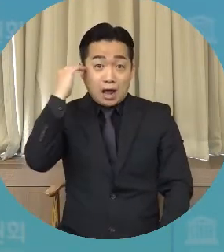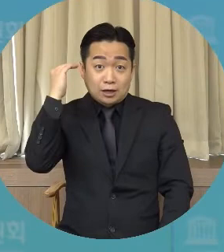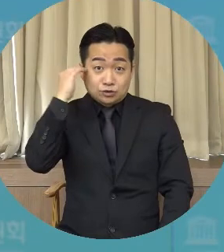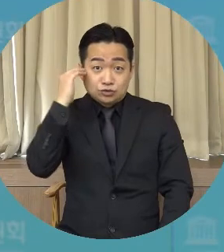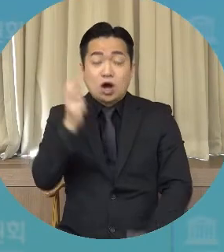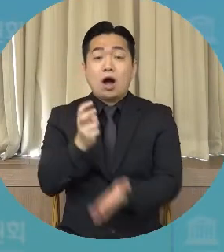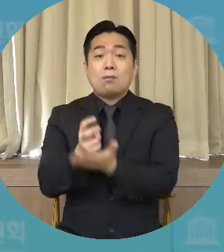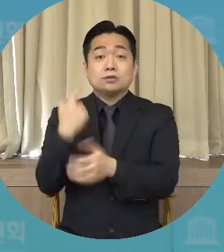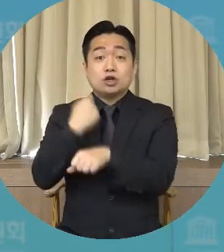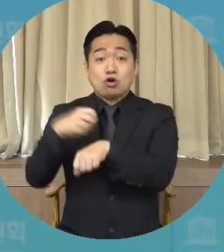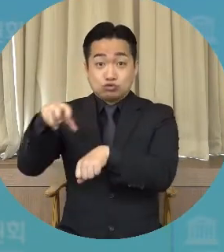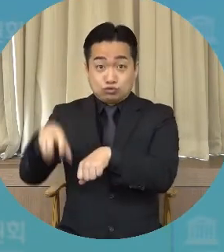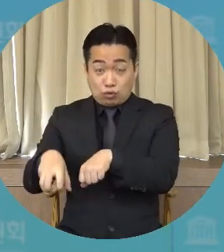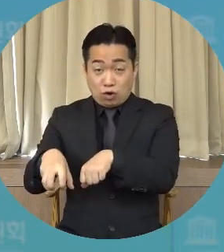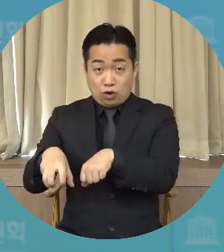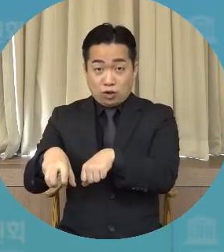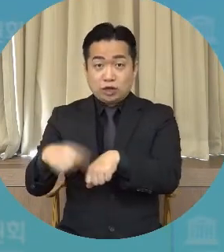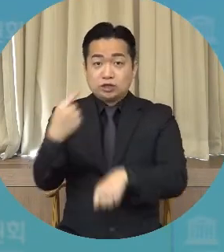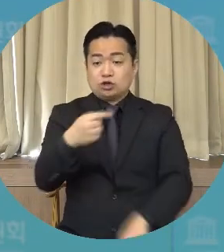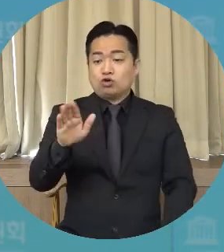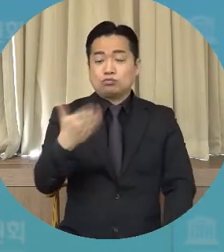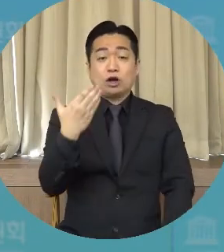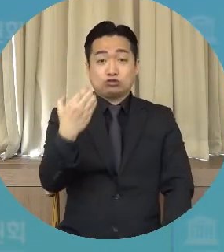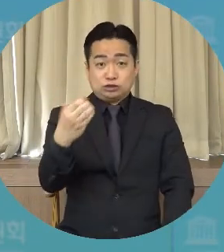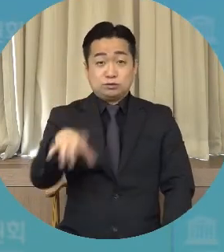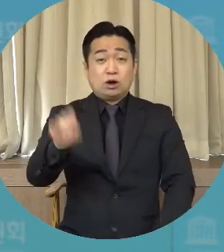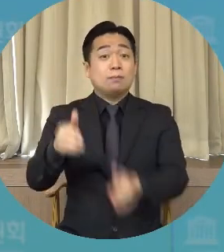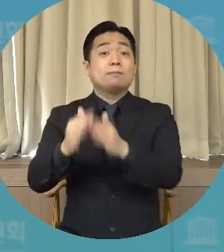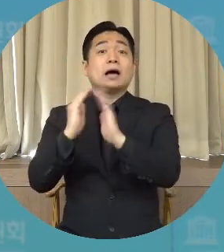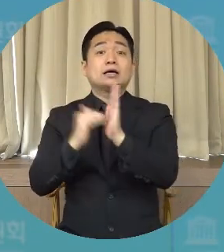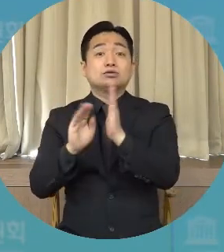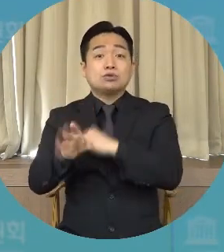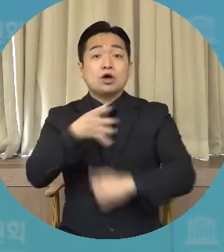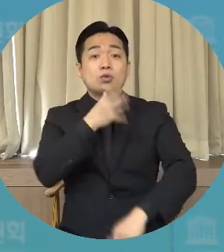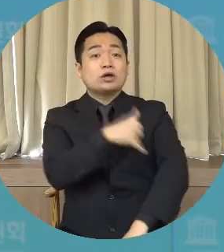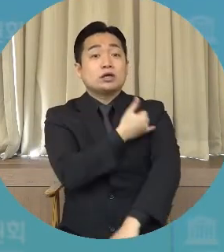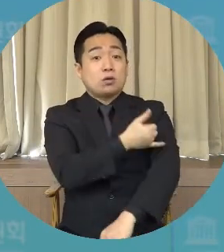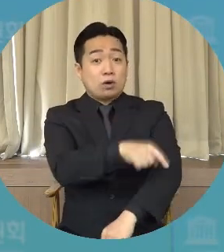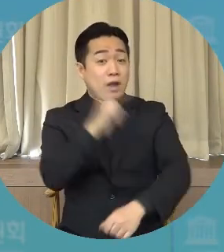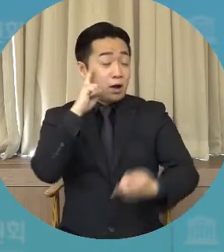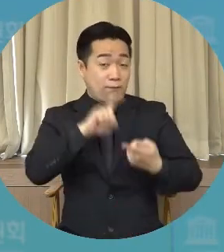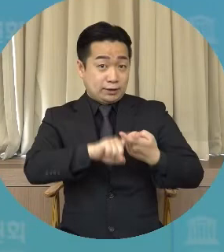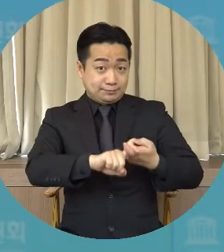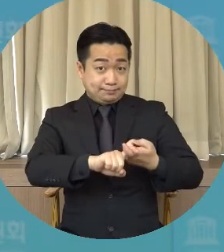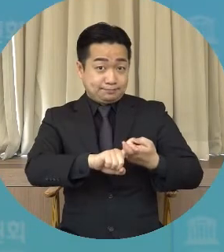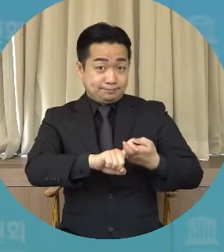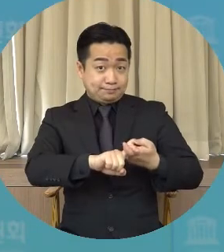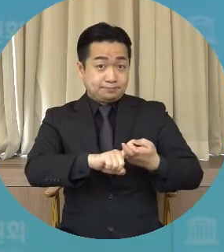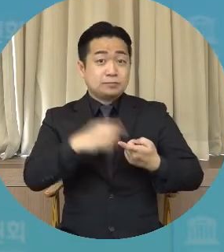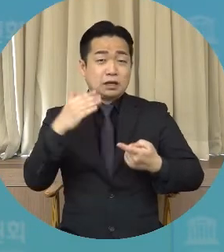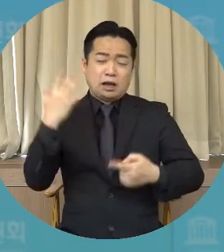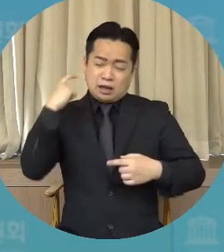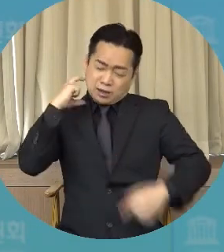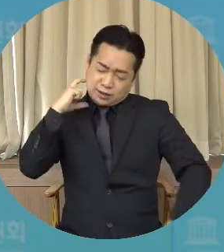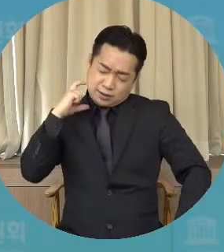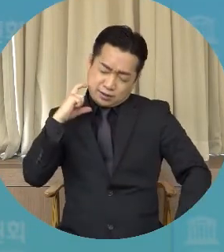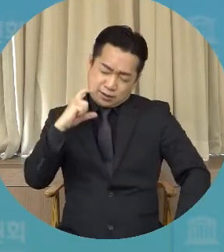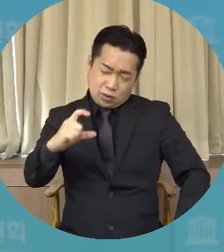한국법제연구원은 1990년 개원 이래로 노인인권에 관하여 관심을 갖고 지속적으로 연구를 수행해오고